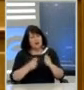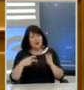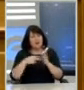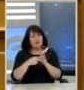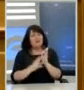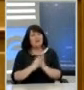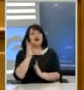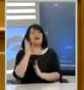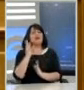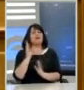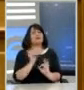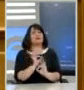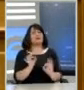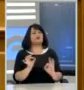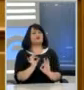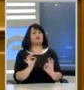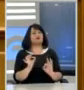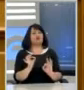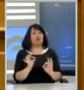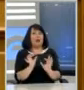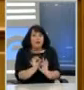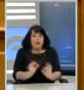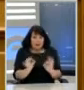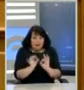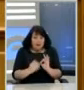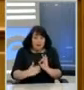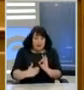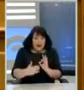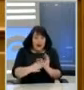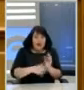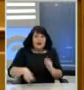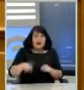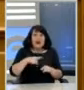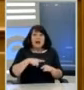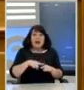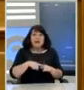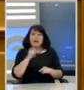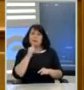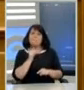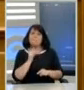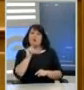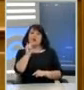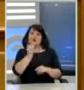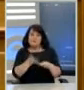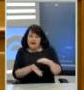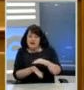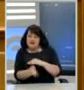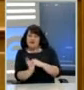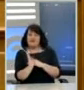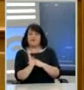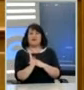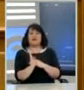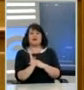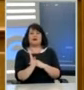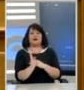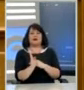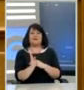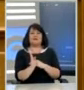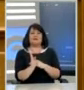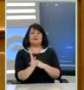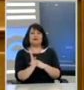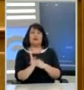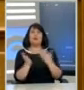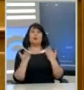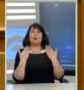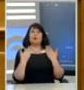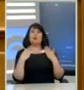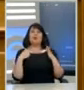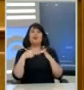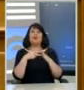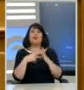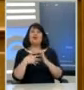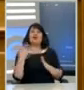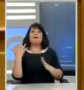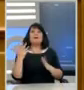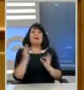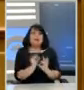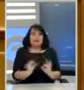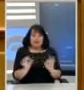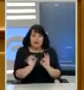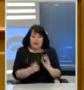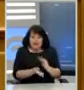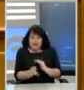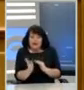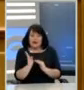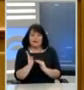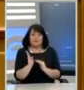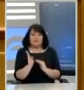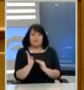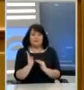2014 και ετοιμαζόταν για μόνιμη έξοδο από την άνοιξη του 2015,